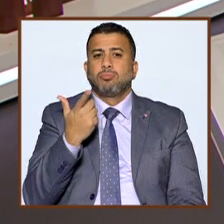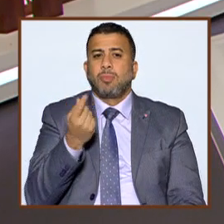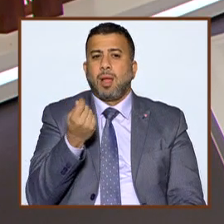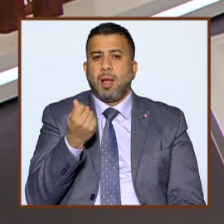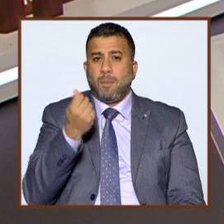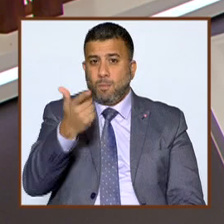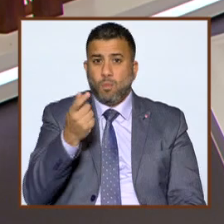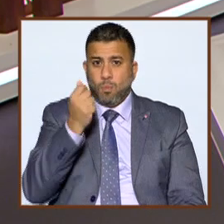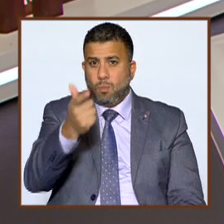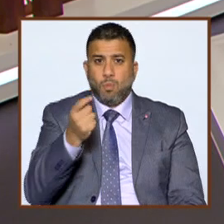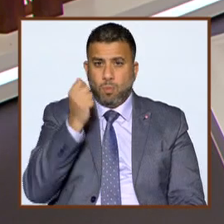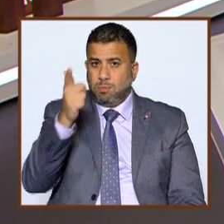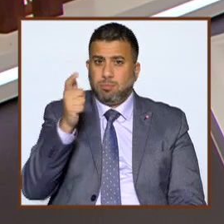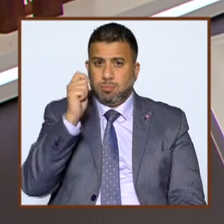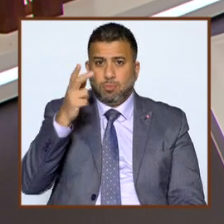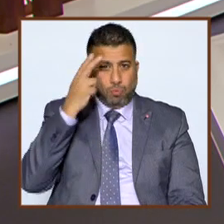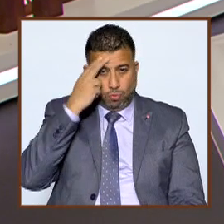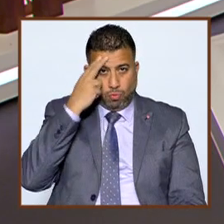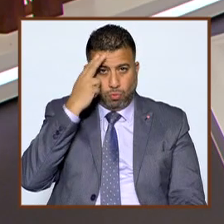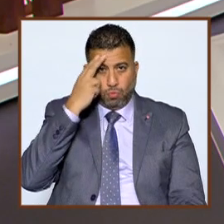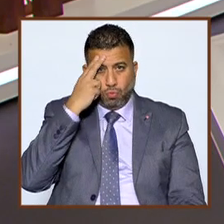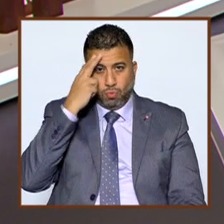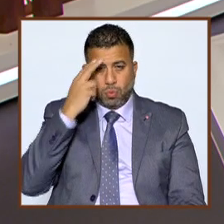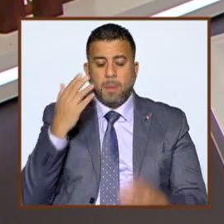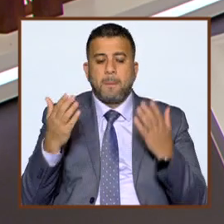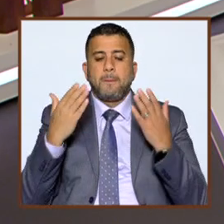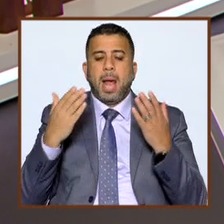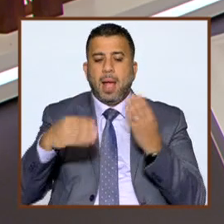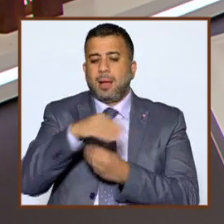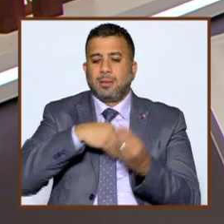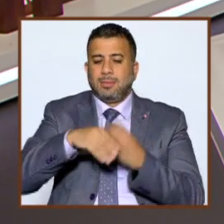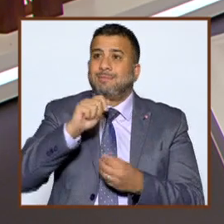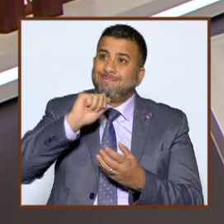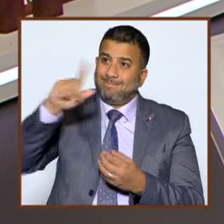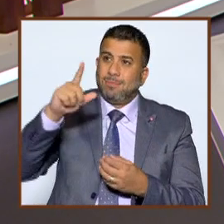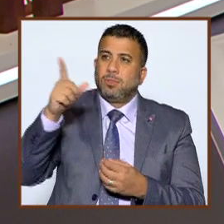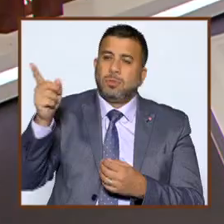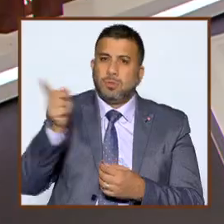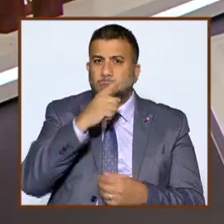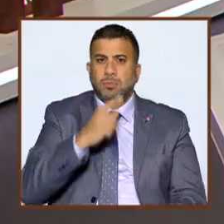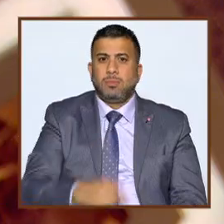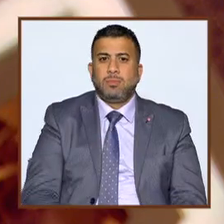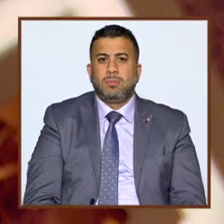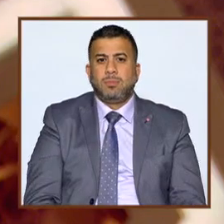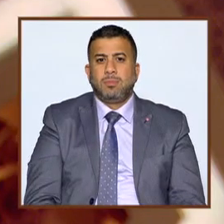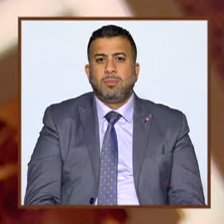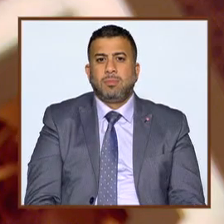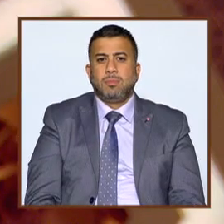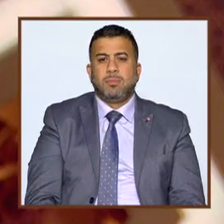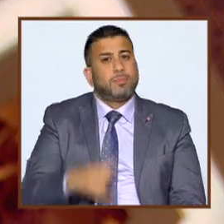أموال إلى يعني إلى السعود إلى مكة حتى تعتمر؟ أنت تتواصلين